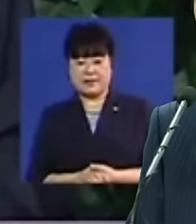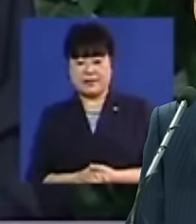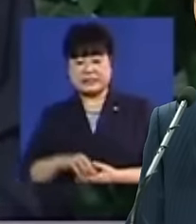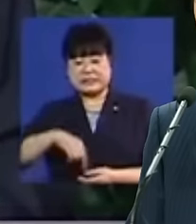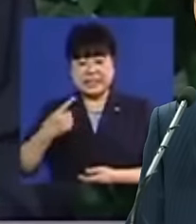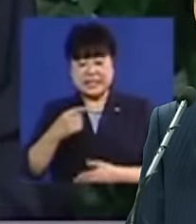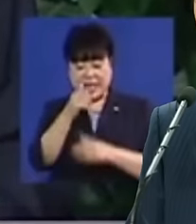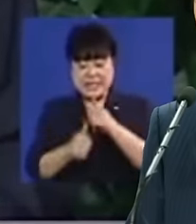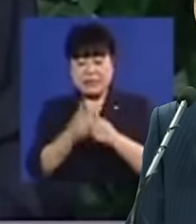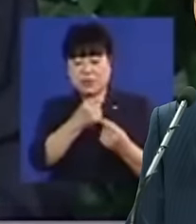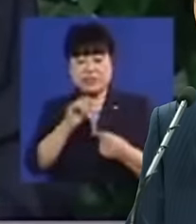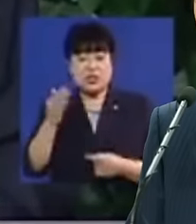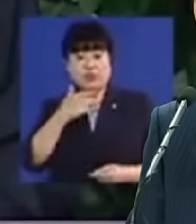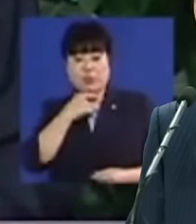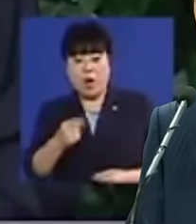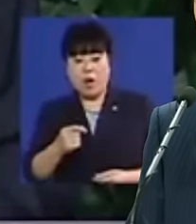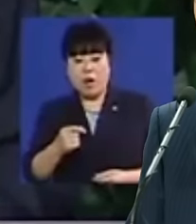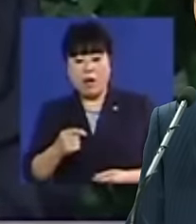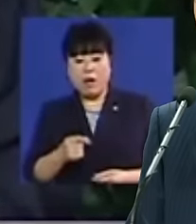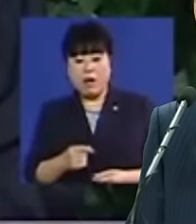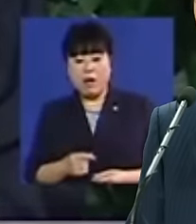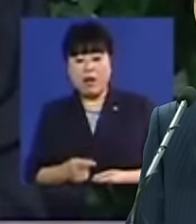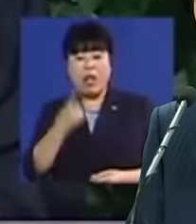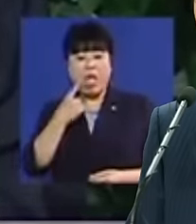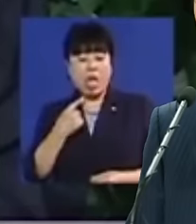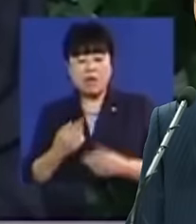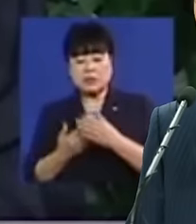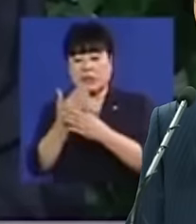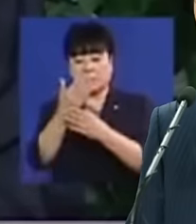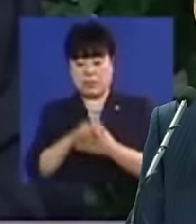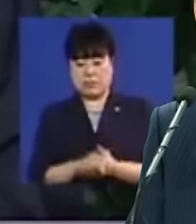자기가 하나님처럼 되고자 하는 욕망이 있어서